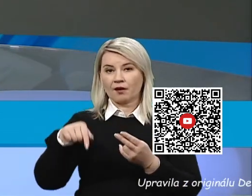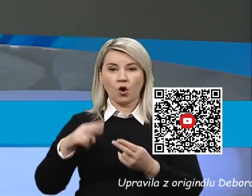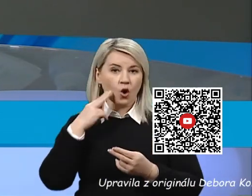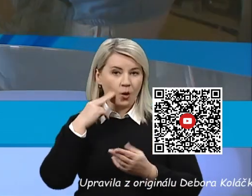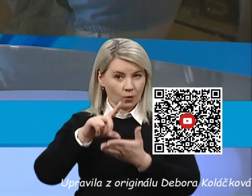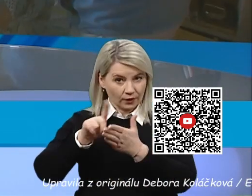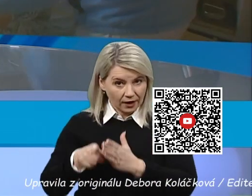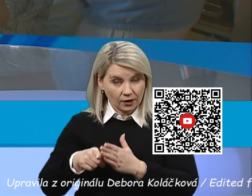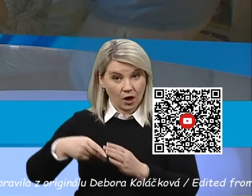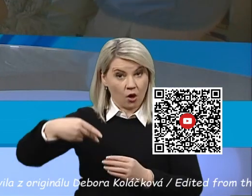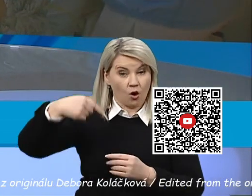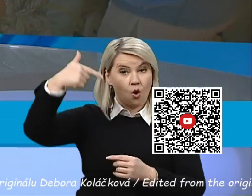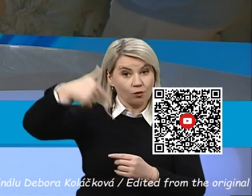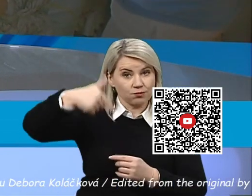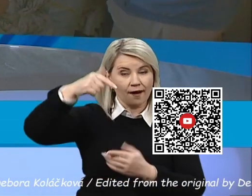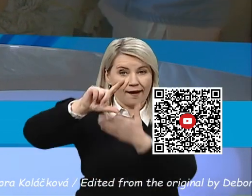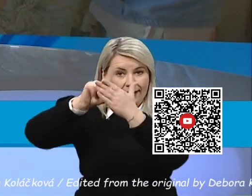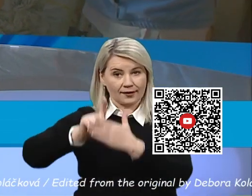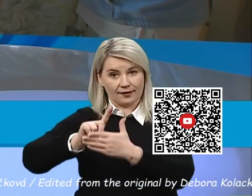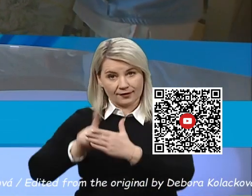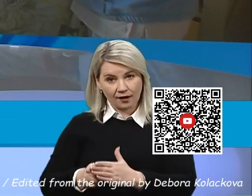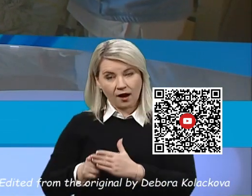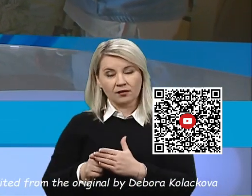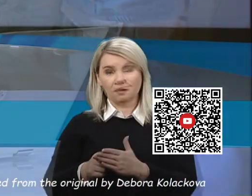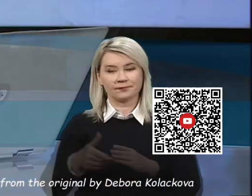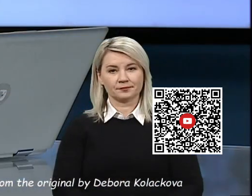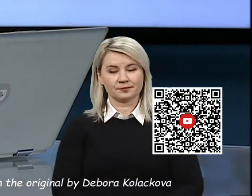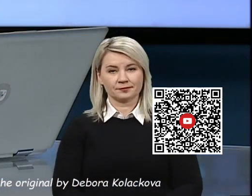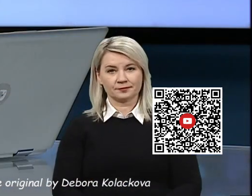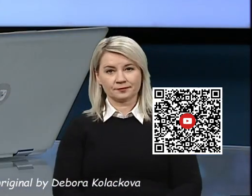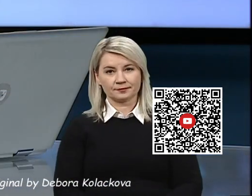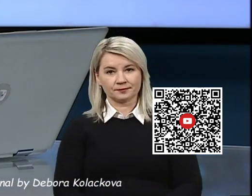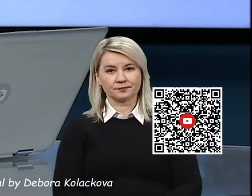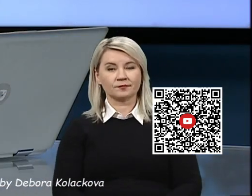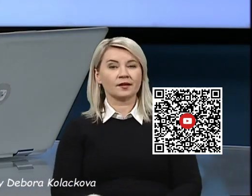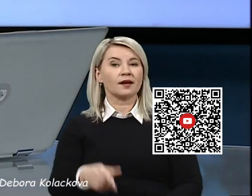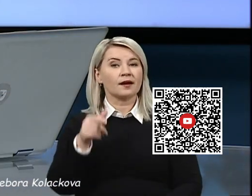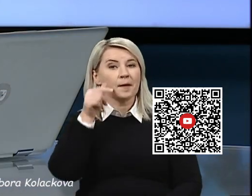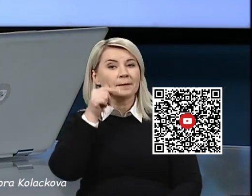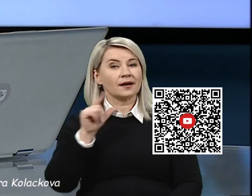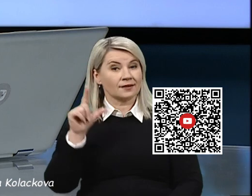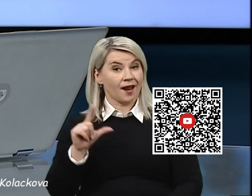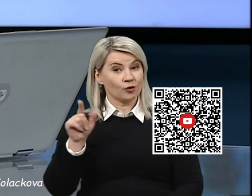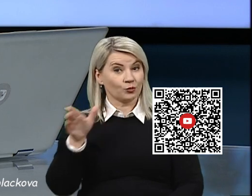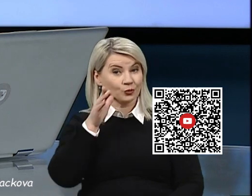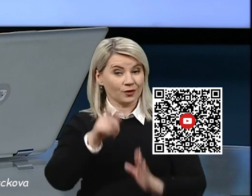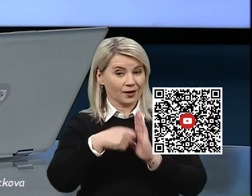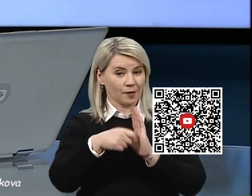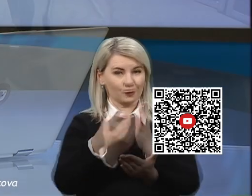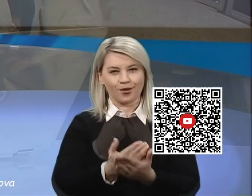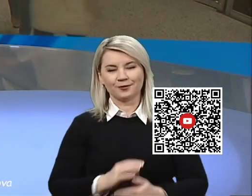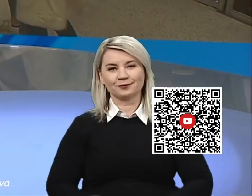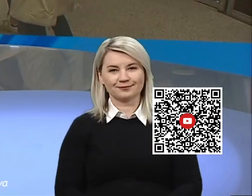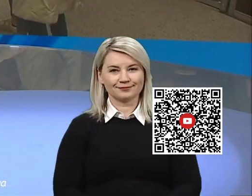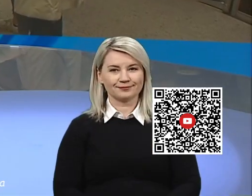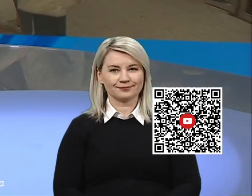obou ale lidé odcházejí, často právě kvůli výši mest. Martin Laštůvka v reportáži řekne, jak pokračuje stavba